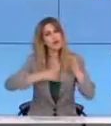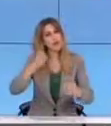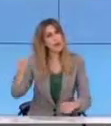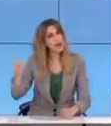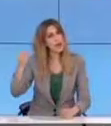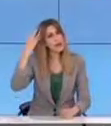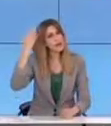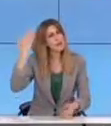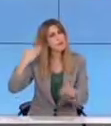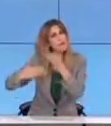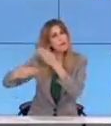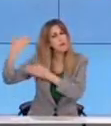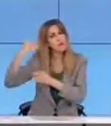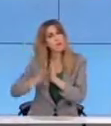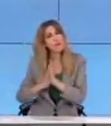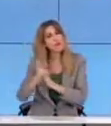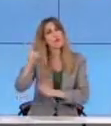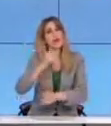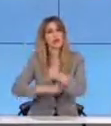12ο συνεδριό, αν δεν κάνω λάθος, το 13,